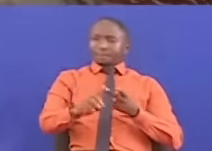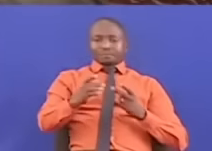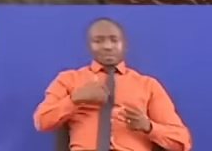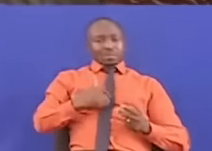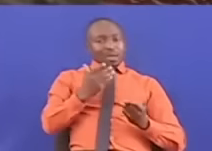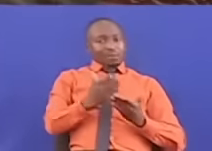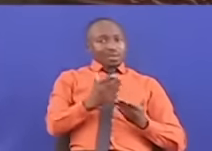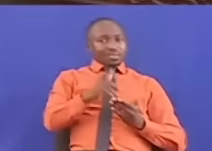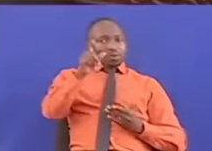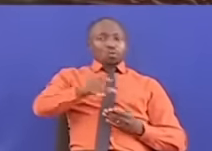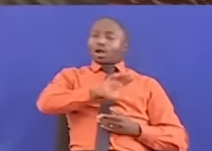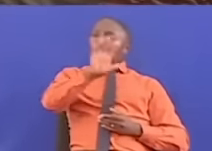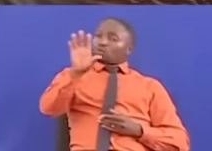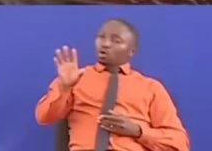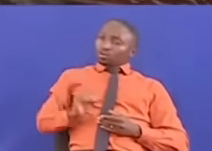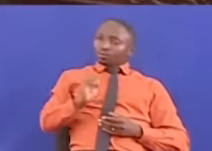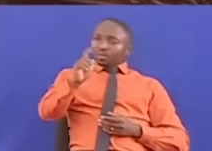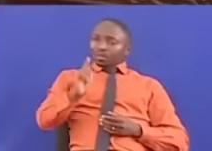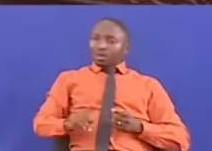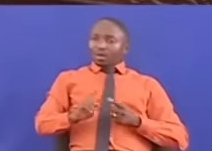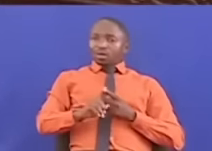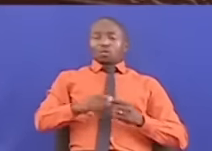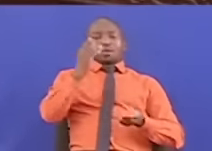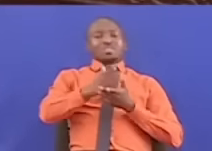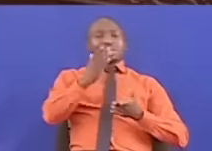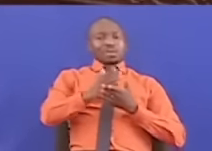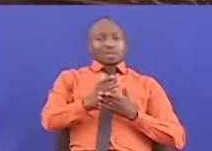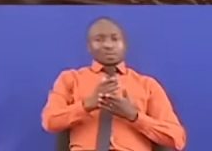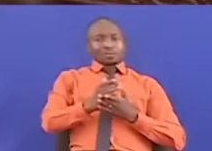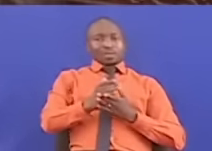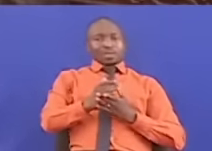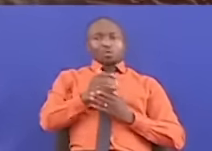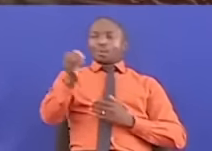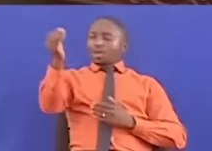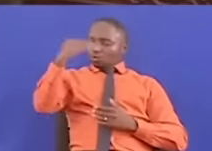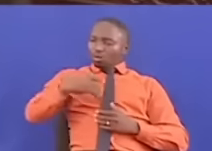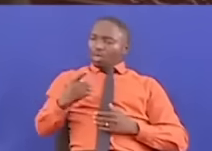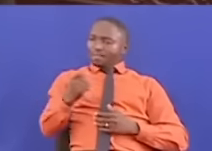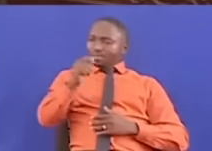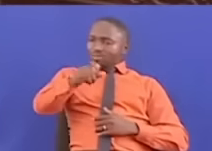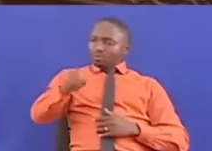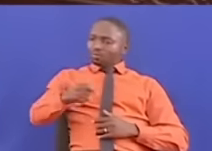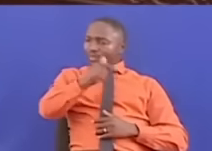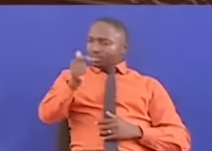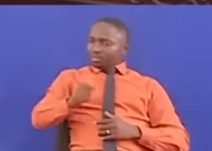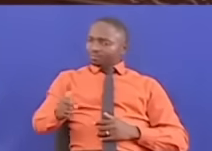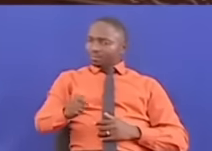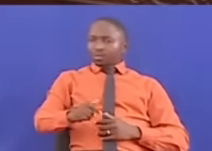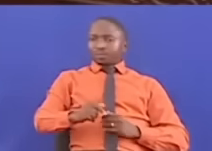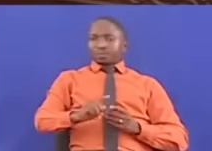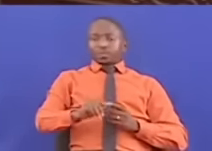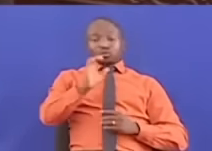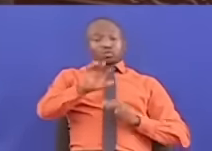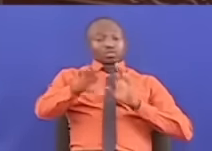wale wote ambo wka paso shaka kamba waka fedha za watania na wesi unge wa ccm